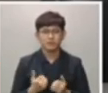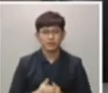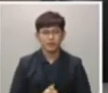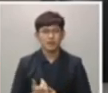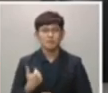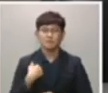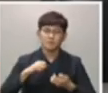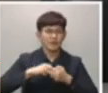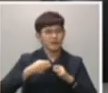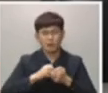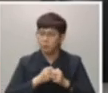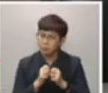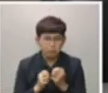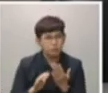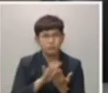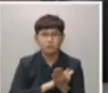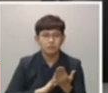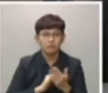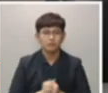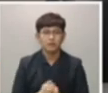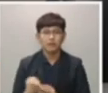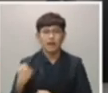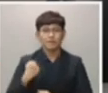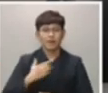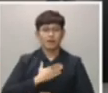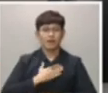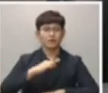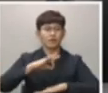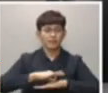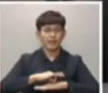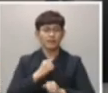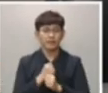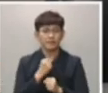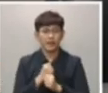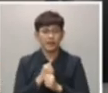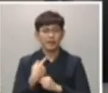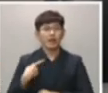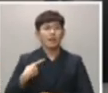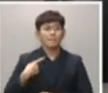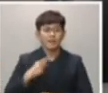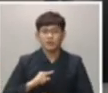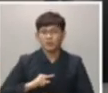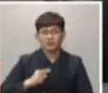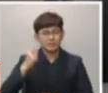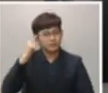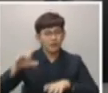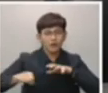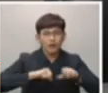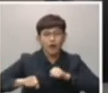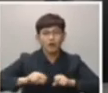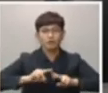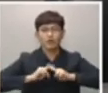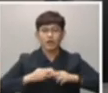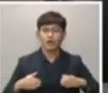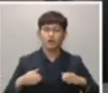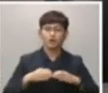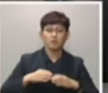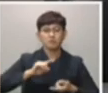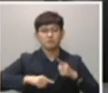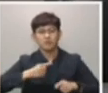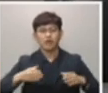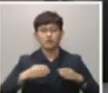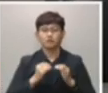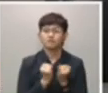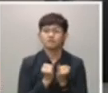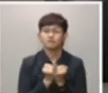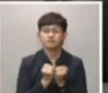ต็มเมืองใช้อำนาจในตำแหน่งหน้าที่ที่เอื้อประโยชน์ให้กับตนเองบริวารและพวกพ้อง